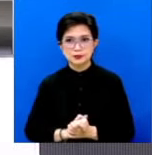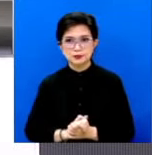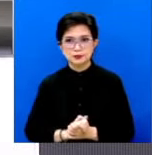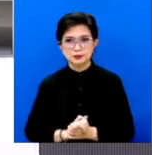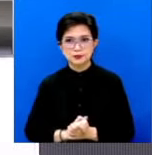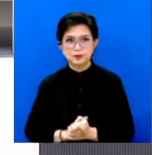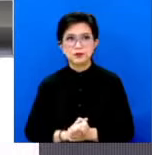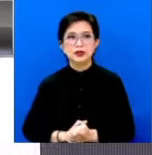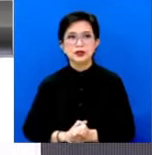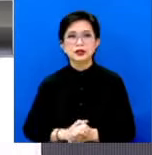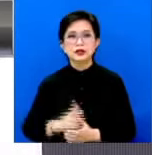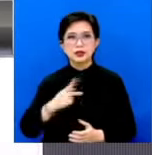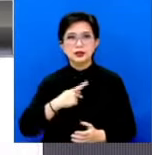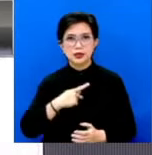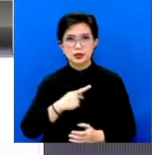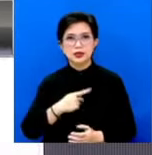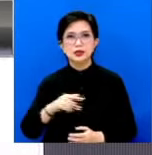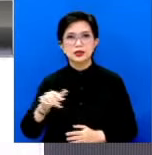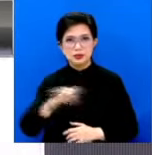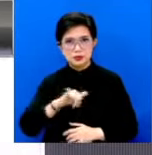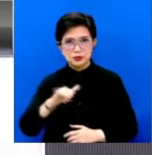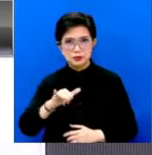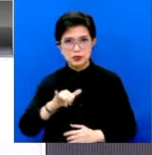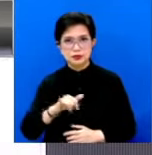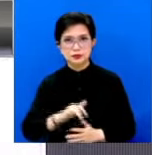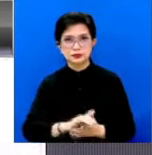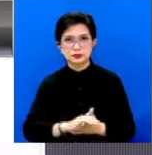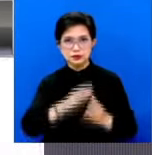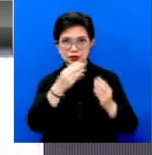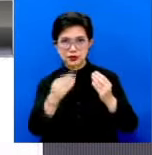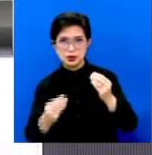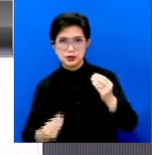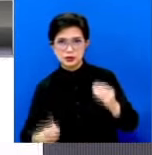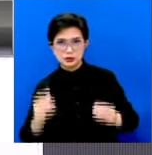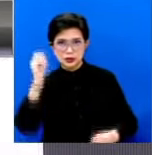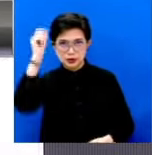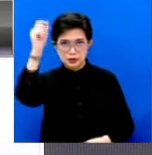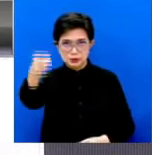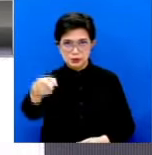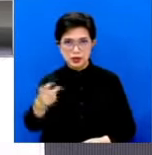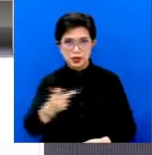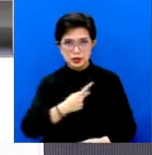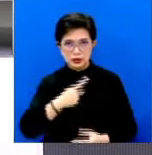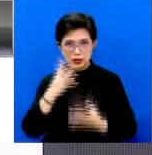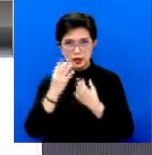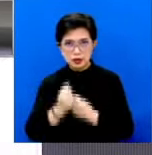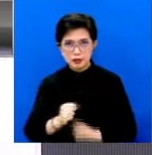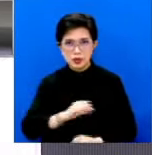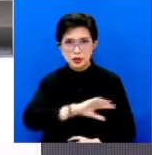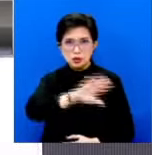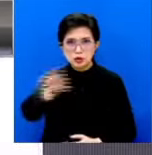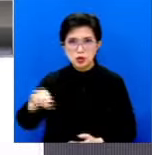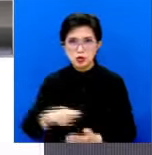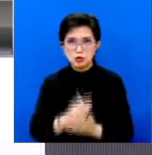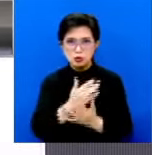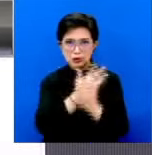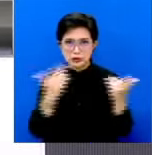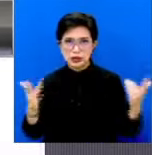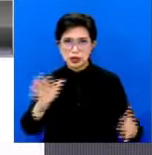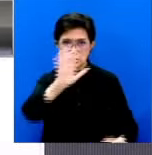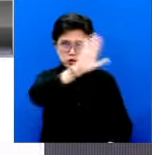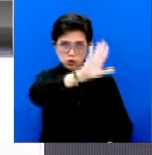kita ini sama. Jadi generasi ke depan, oleh sebab itu saya harap seluruh masyarakat Nusantara, masyarakat Moi